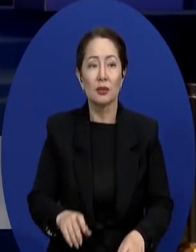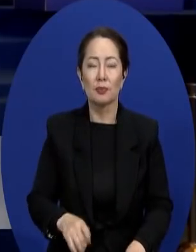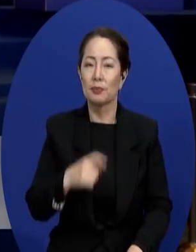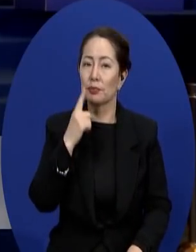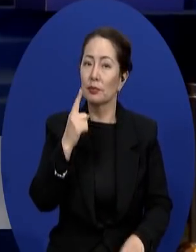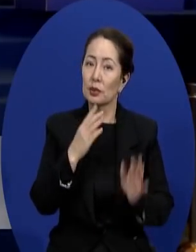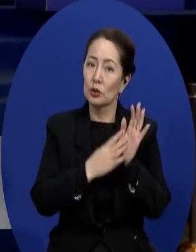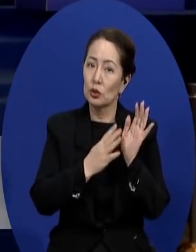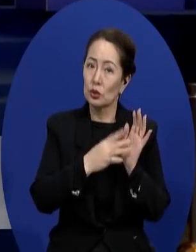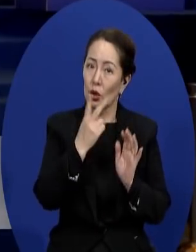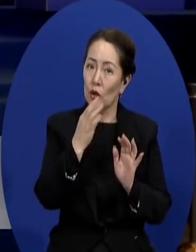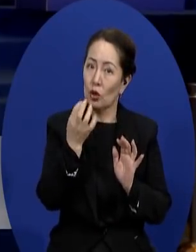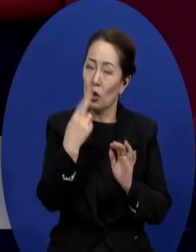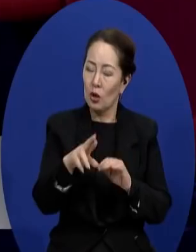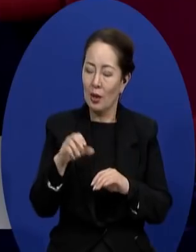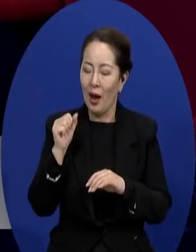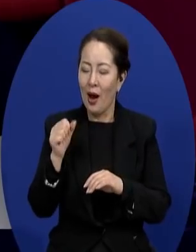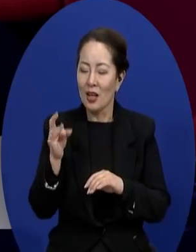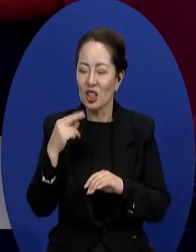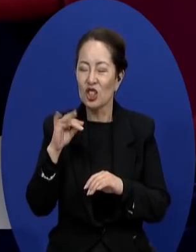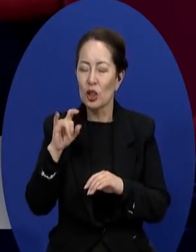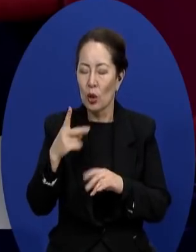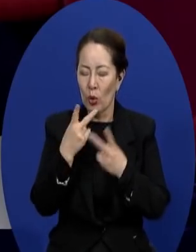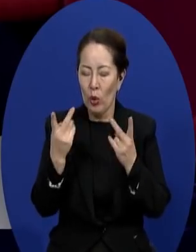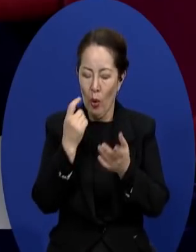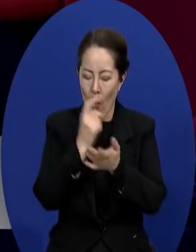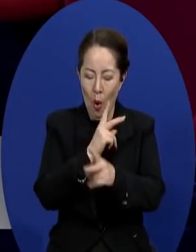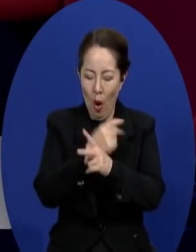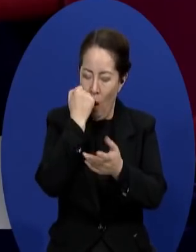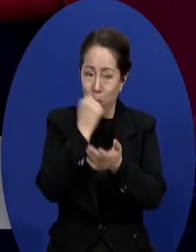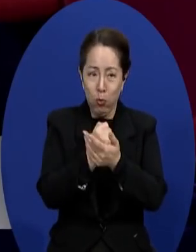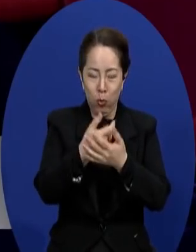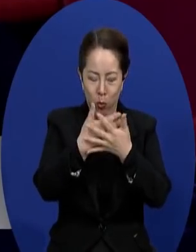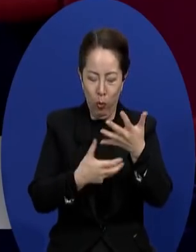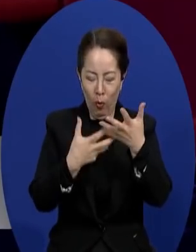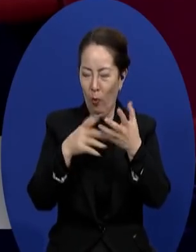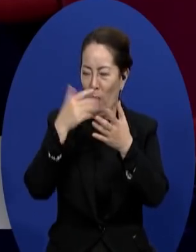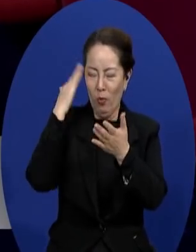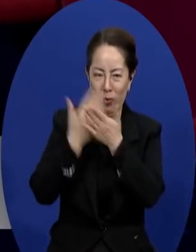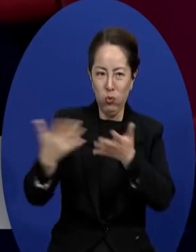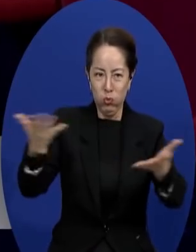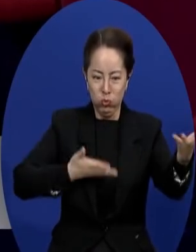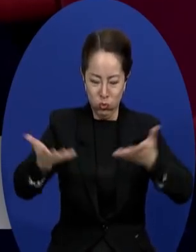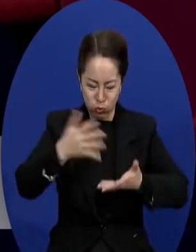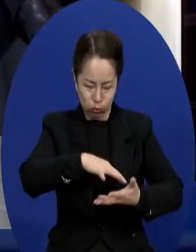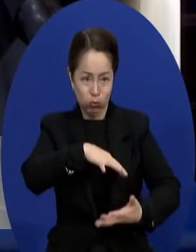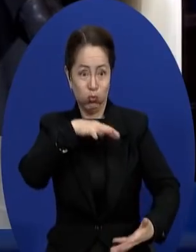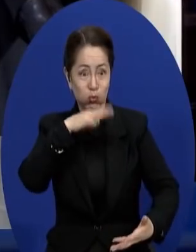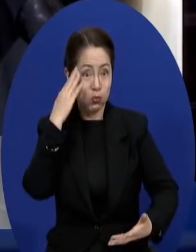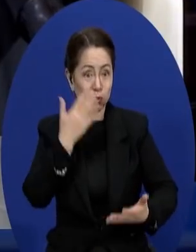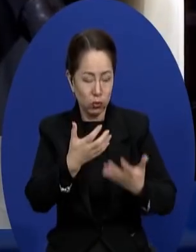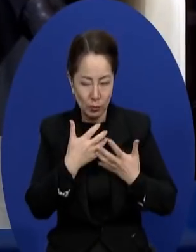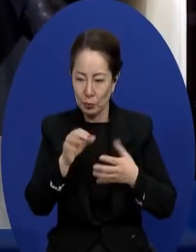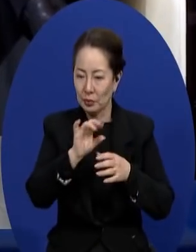онд тухайн үеийн ардын их хурал ардлсан үндсэн хуулийг батлан гаргахдаа ард нийтийн саналыг авч олон намын төлөөллийн оролцоог хангаж